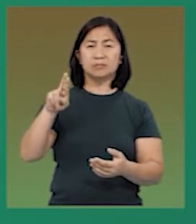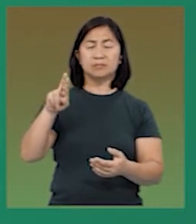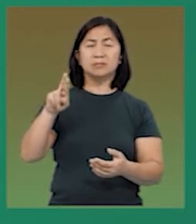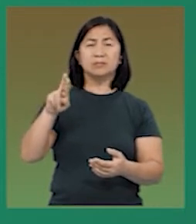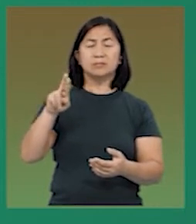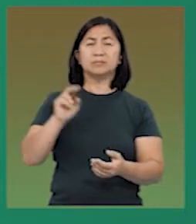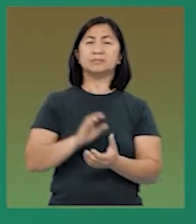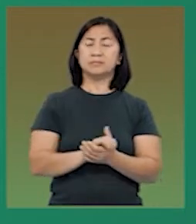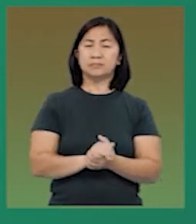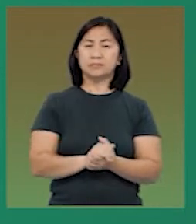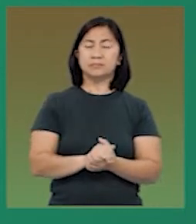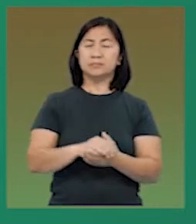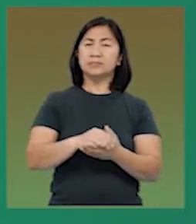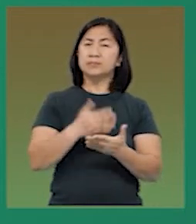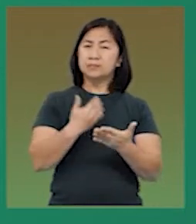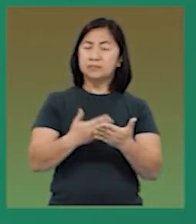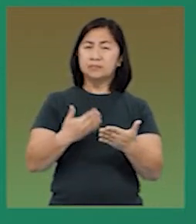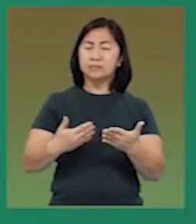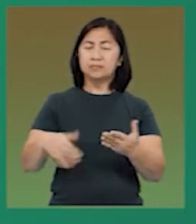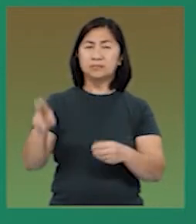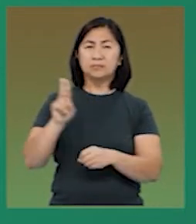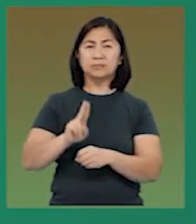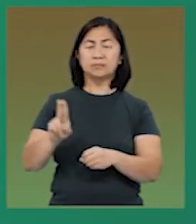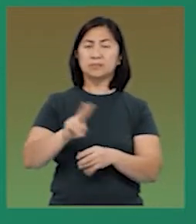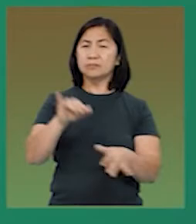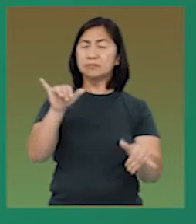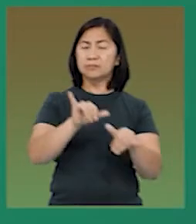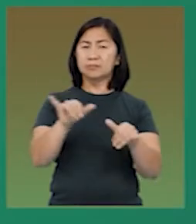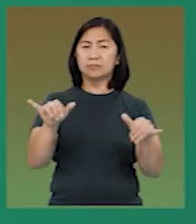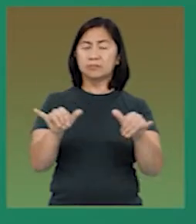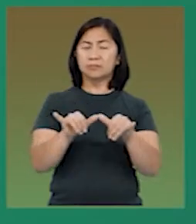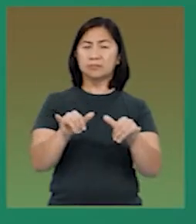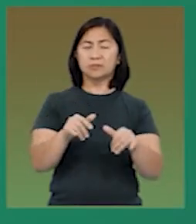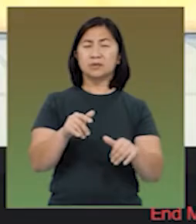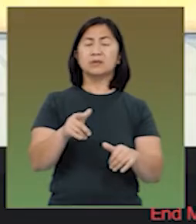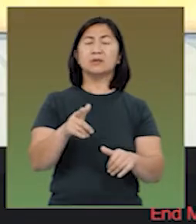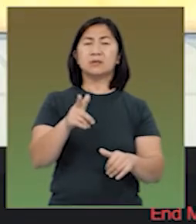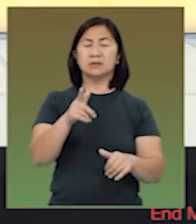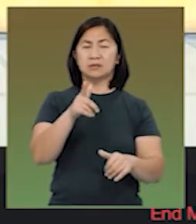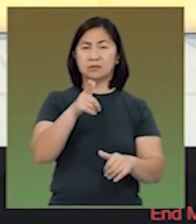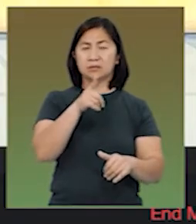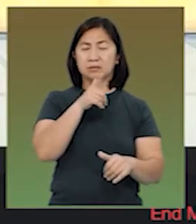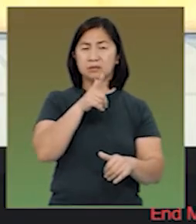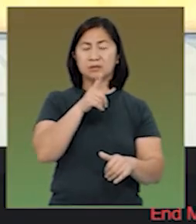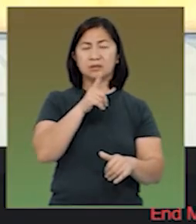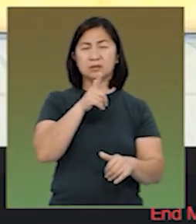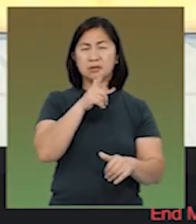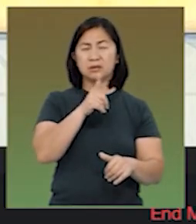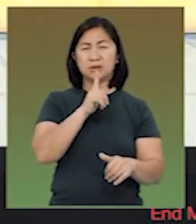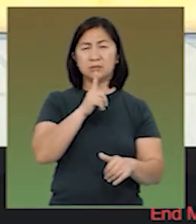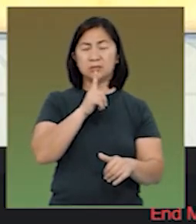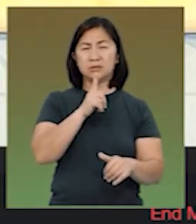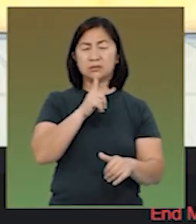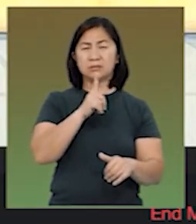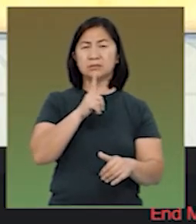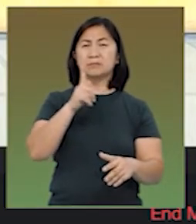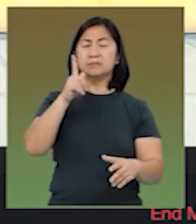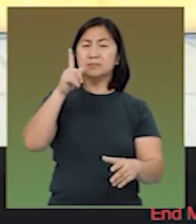liter. Ito ay mga kagamitang ginagamit na panukat sa liquid na nasa